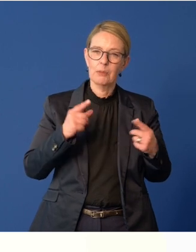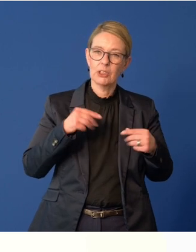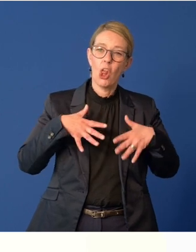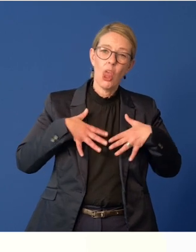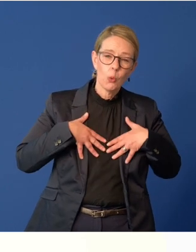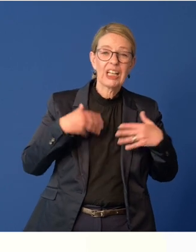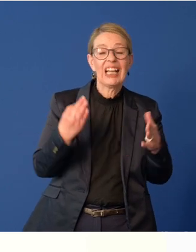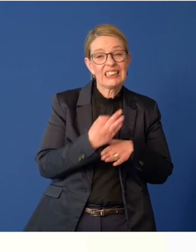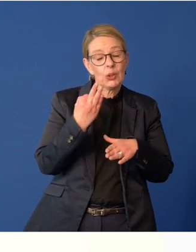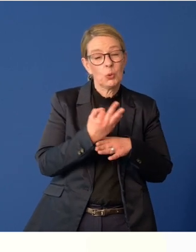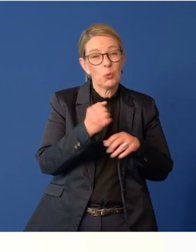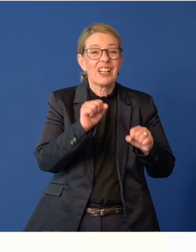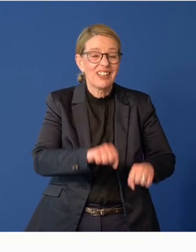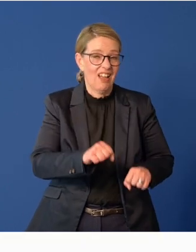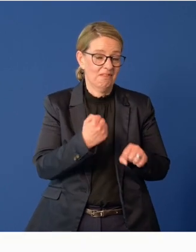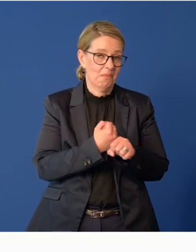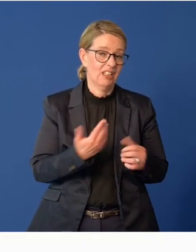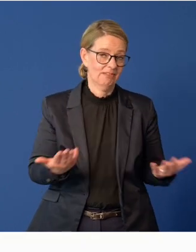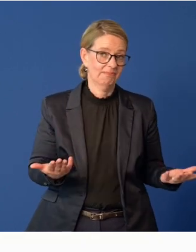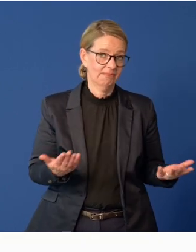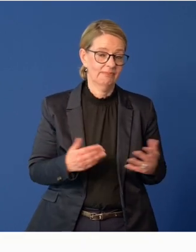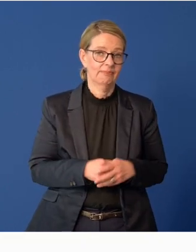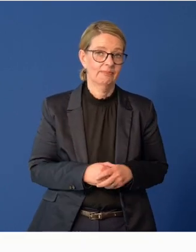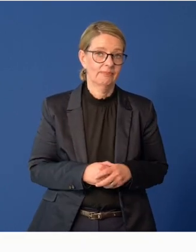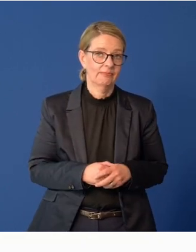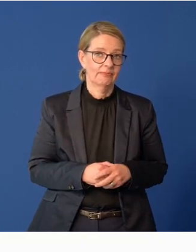und somit Lungenentzündungen auslösen zu können.